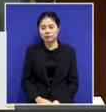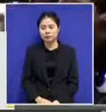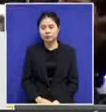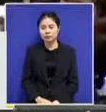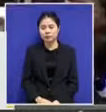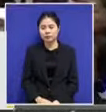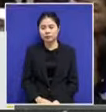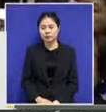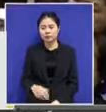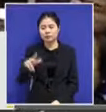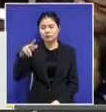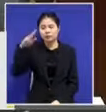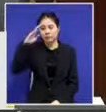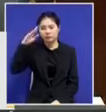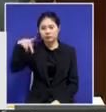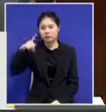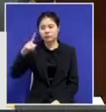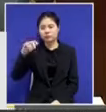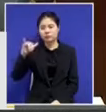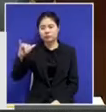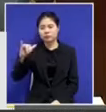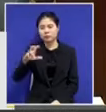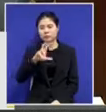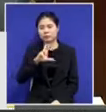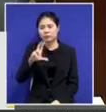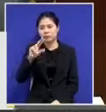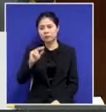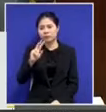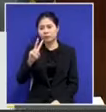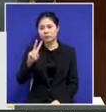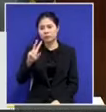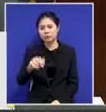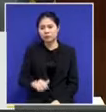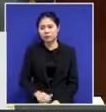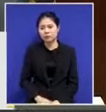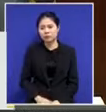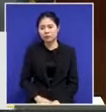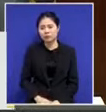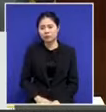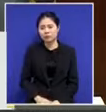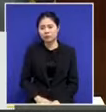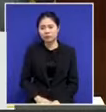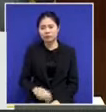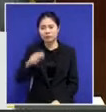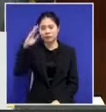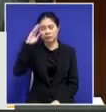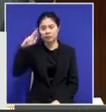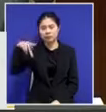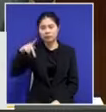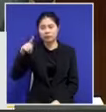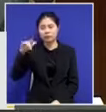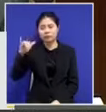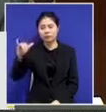กประยุทธ์จันทร์โอชาครับ 332นางสาวปรินาไกรคุป พลเอกประยุทธ์จันทร์โอชาค่ะ